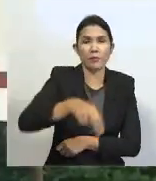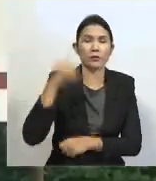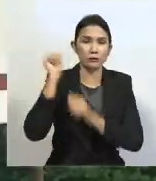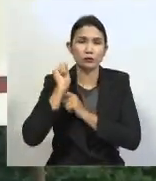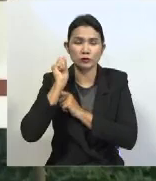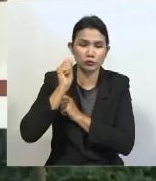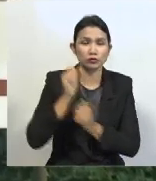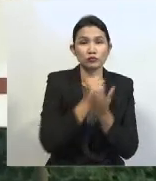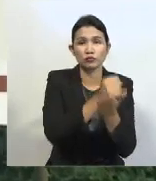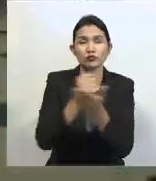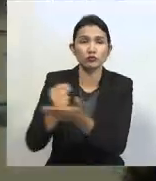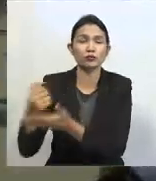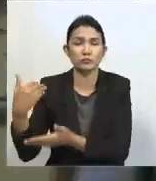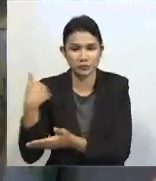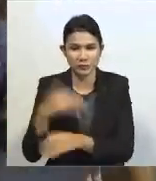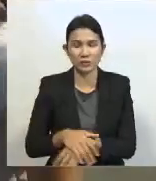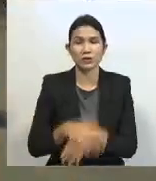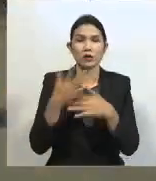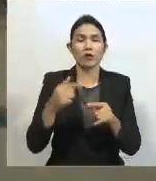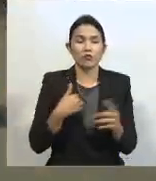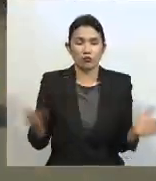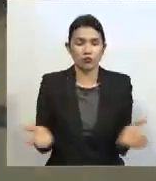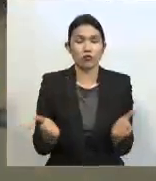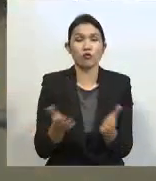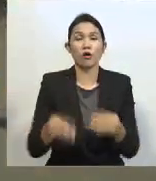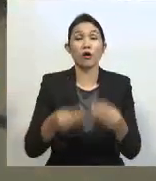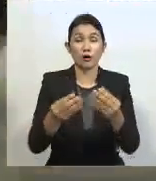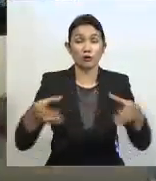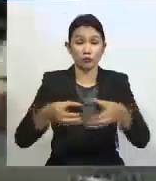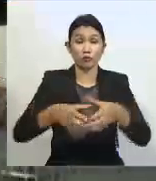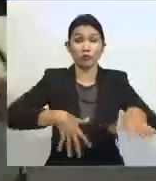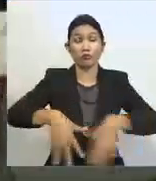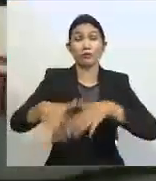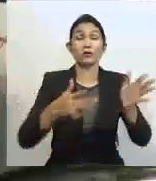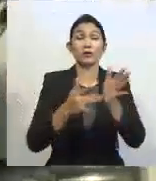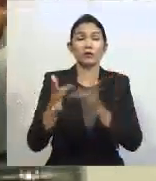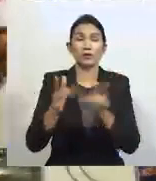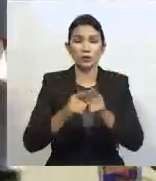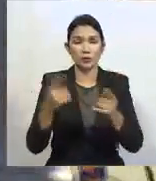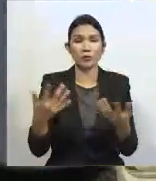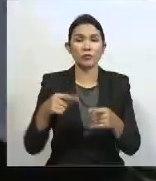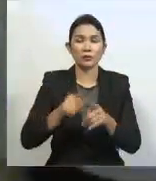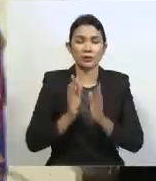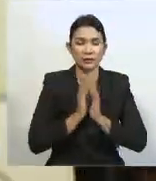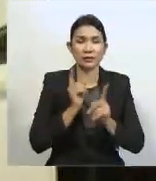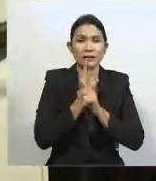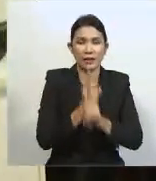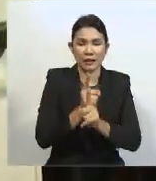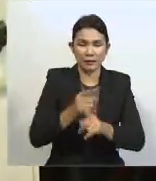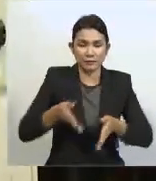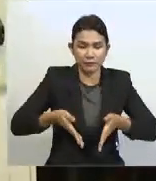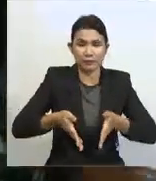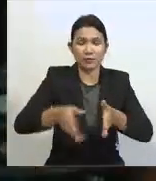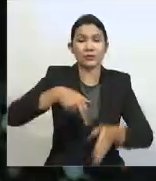างทั่วถึงด้วยนะคะนอกจากนี้ก็ได้มีการรณรงค์ให้กับคริสตชนคาทอลิกที่มาร่วมงานได้ร่วมเดินตามสารของป๊อปฟรังซิสเ